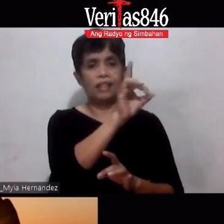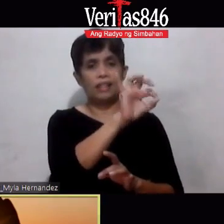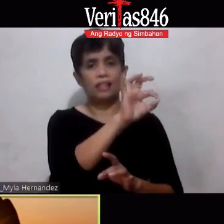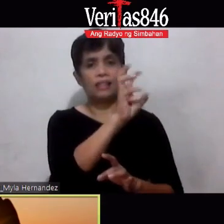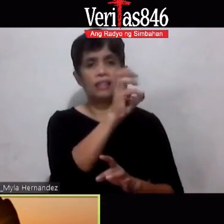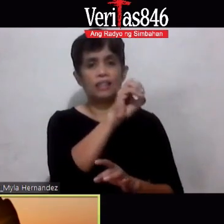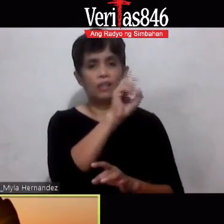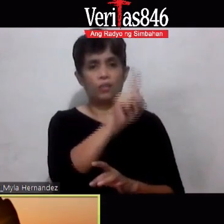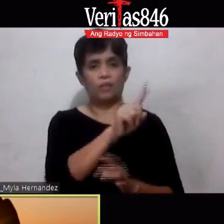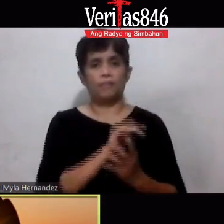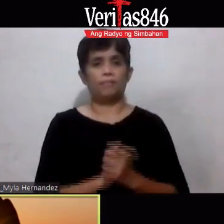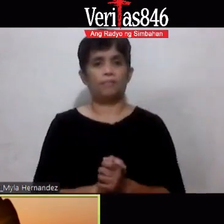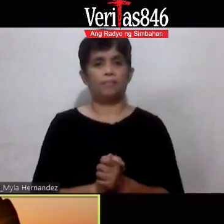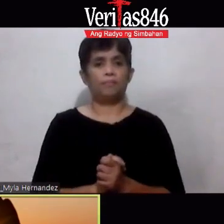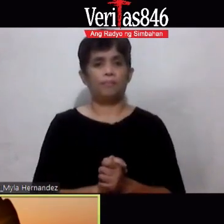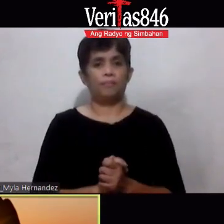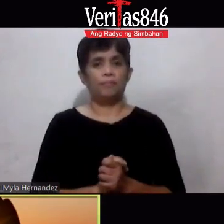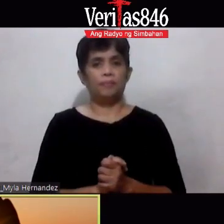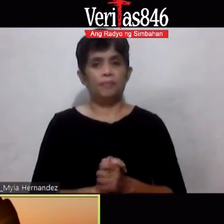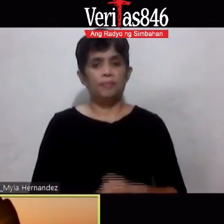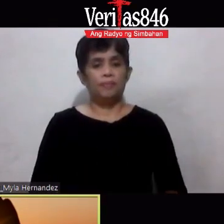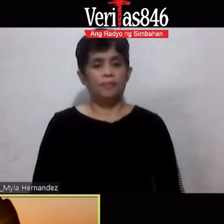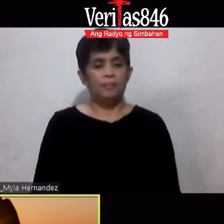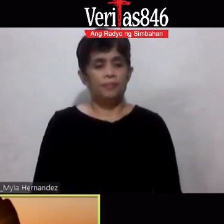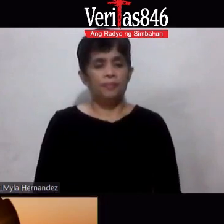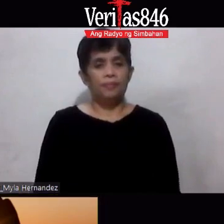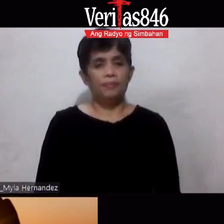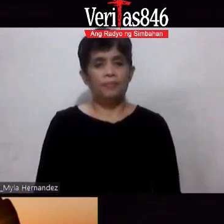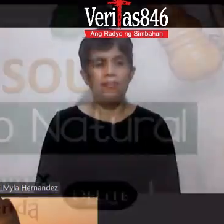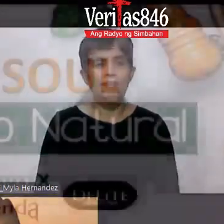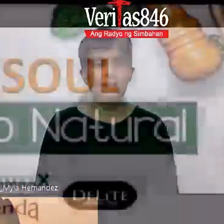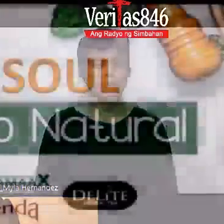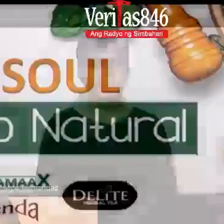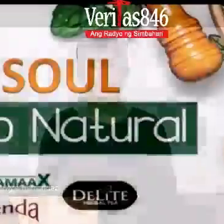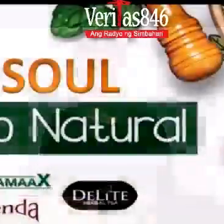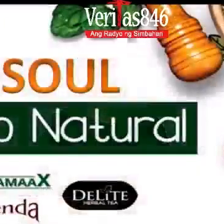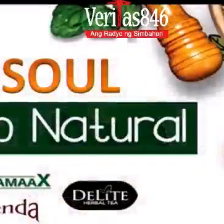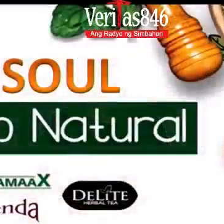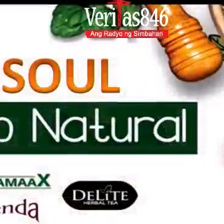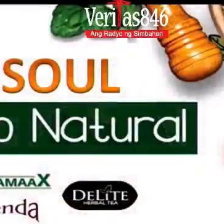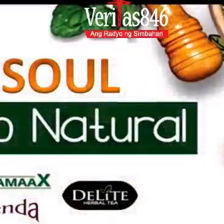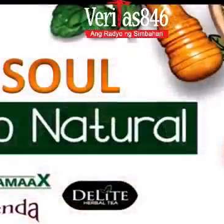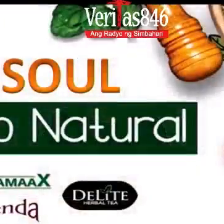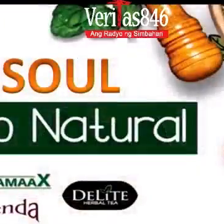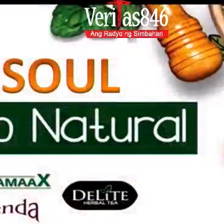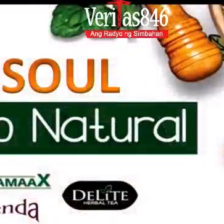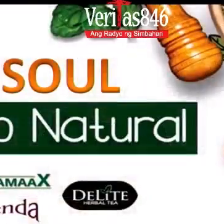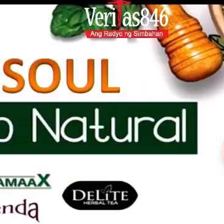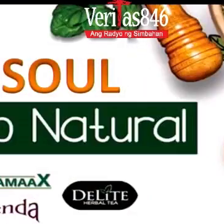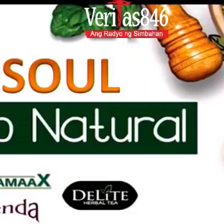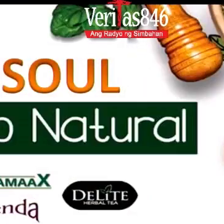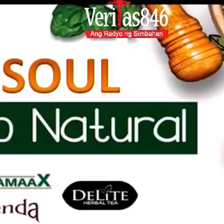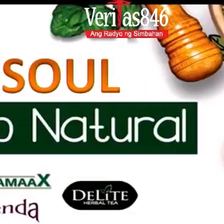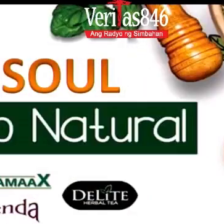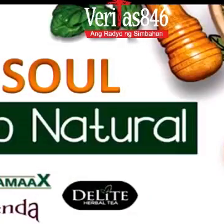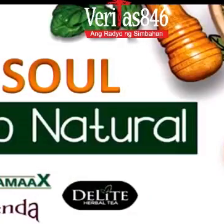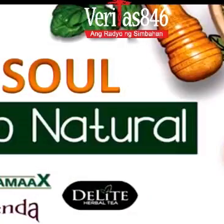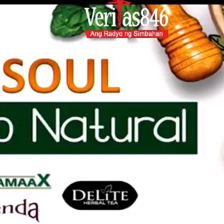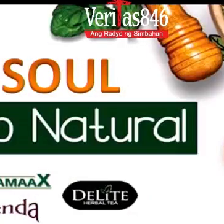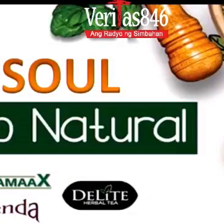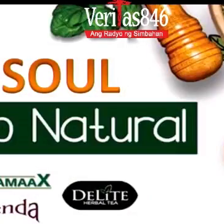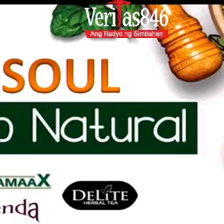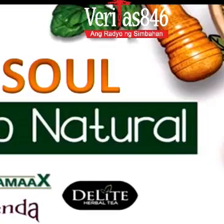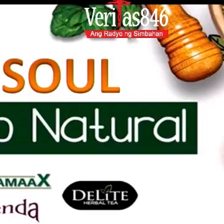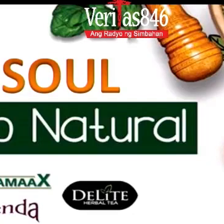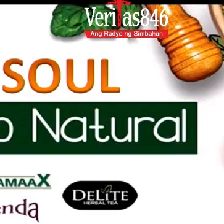okay ang may problema sa kidneys kaya alagaan ng kidneys lahat ng bagay